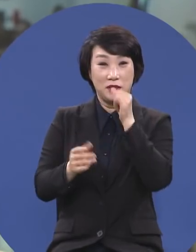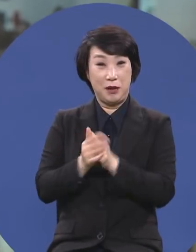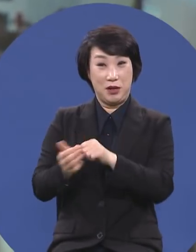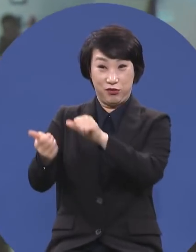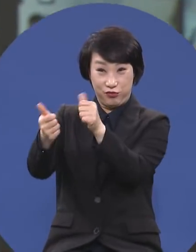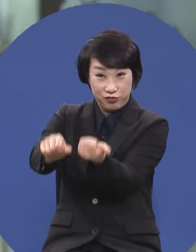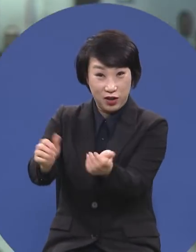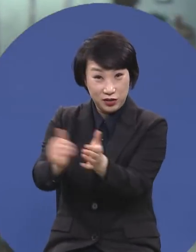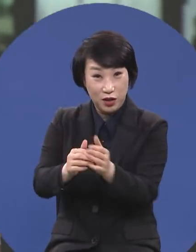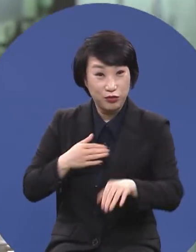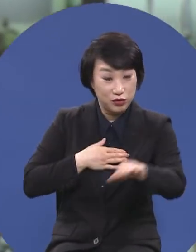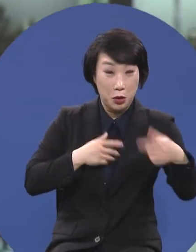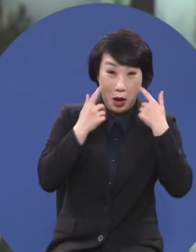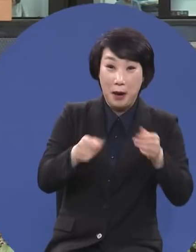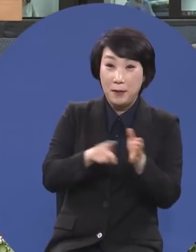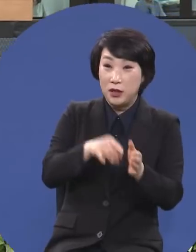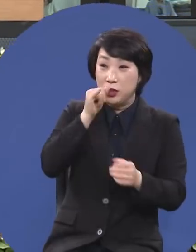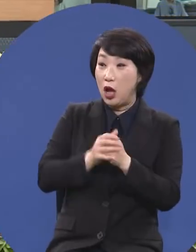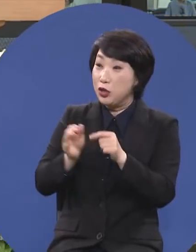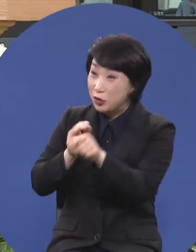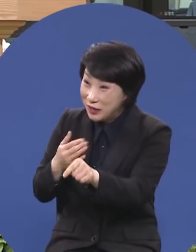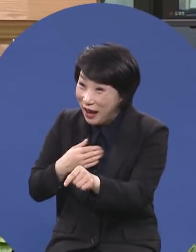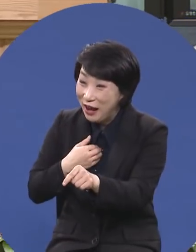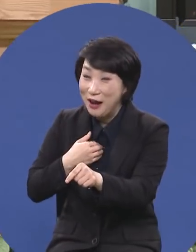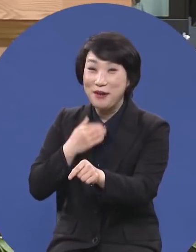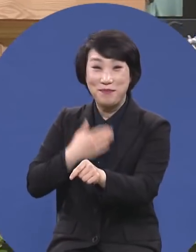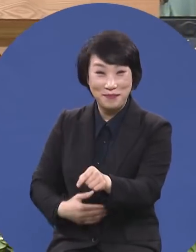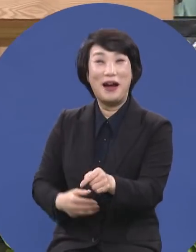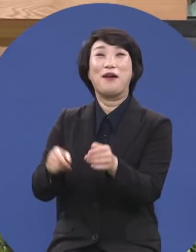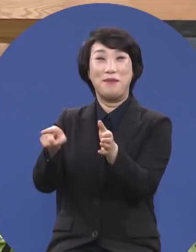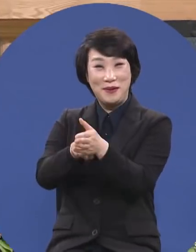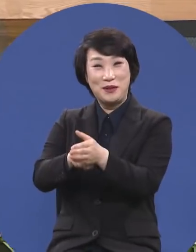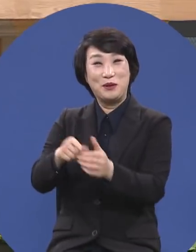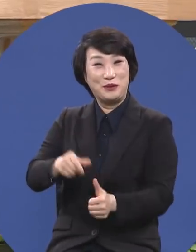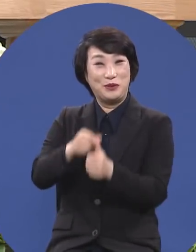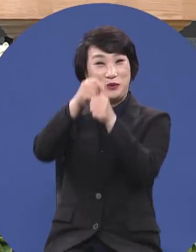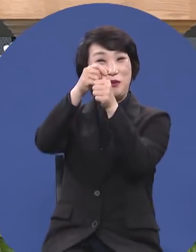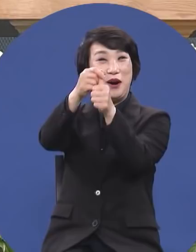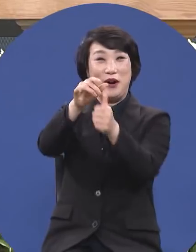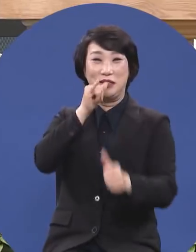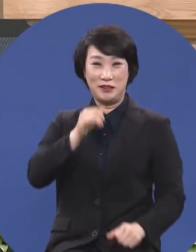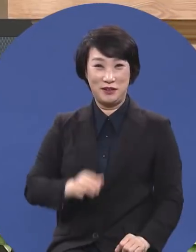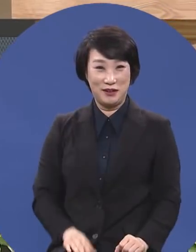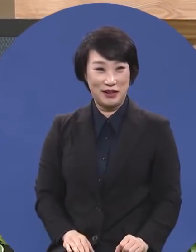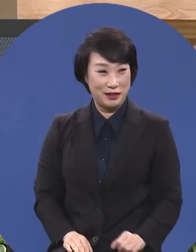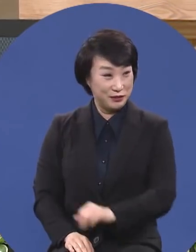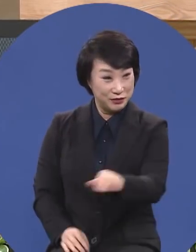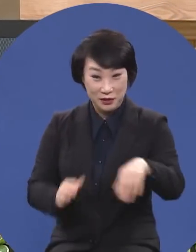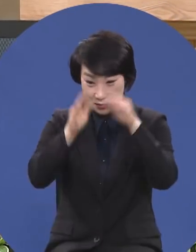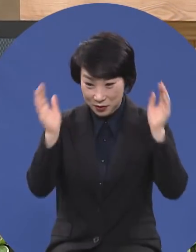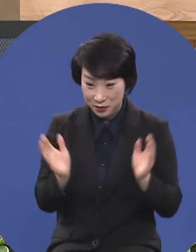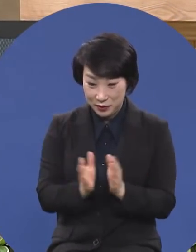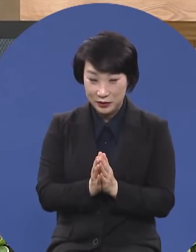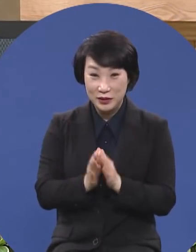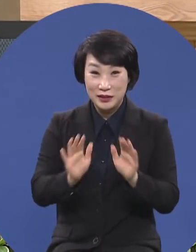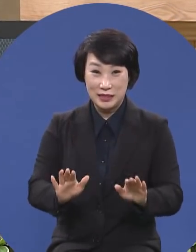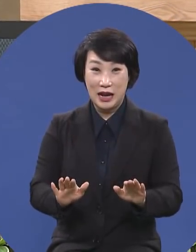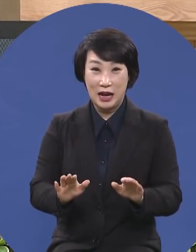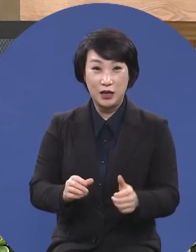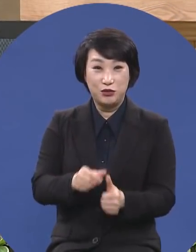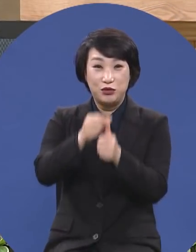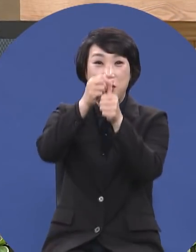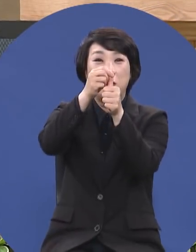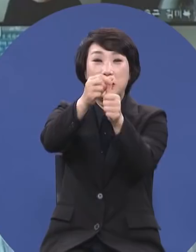죽으시고 우리는 확신이 있기 때문에 그 사실을 믿고 구원받은 게 아니냐 이 말이에요. 우리 모두 다